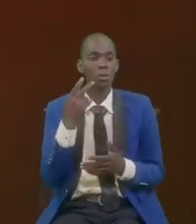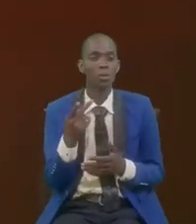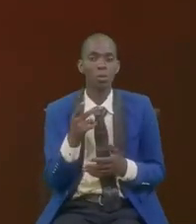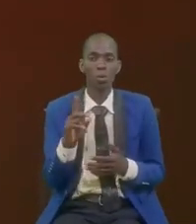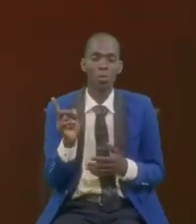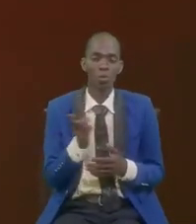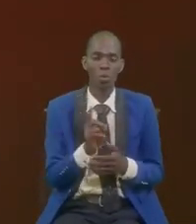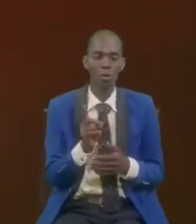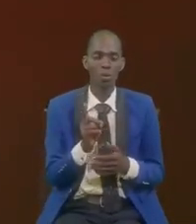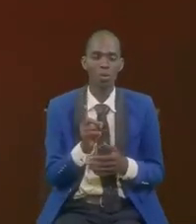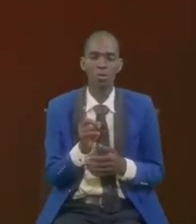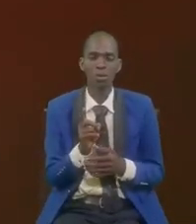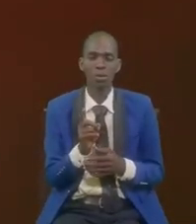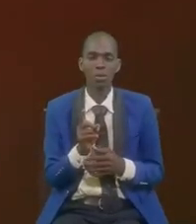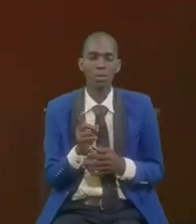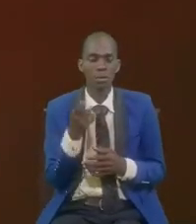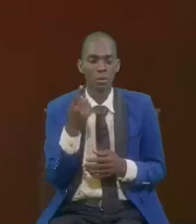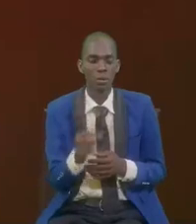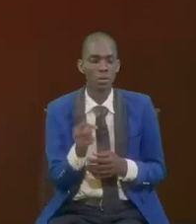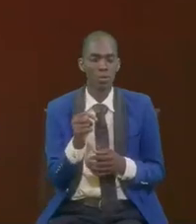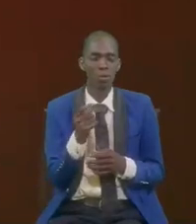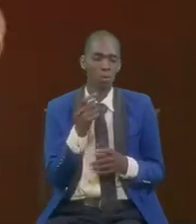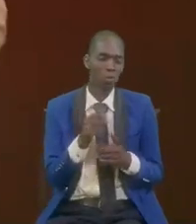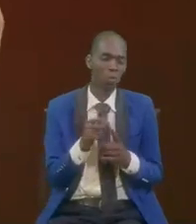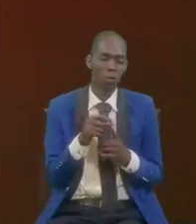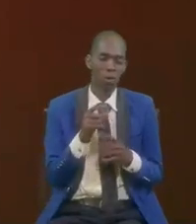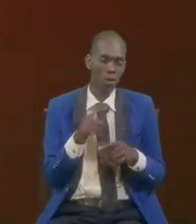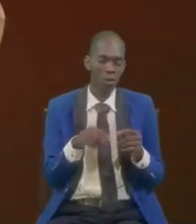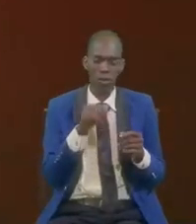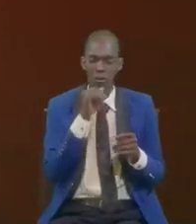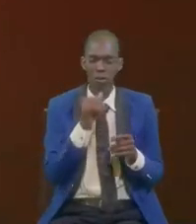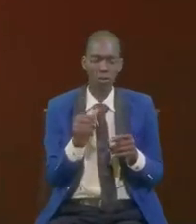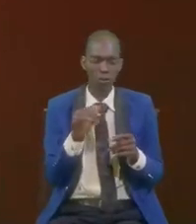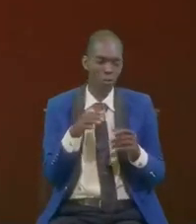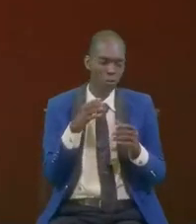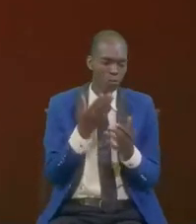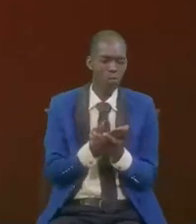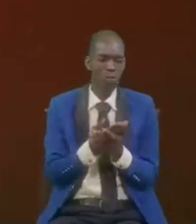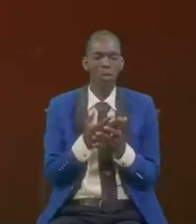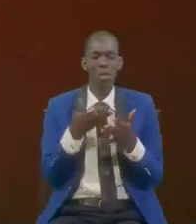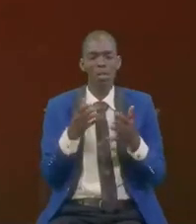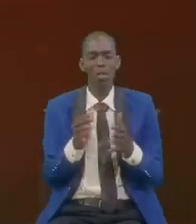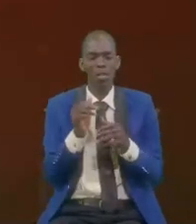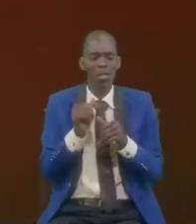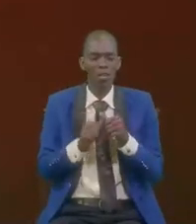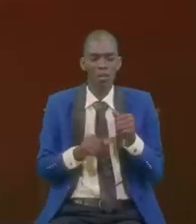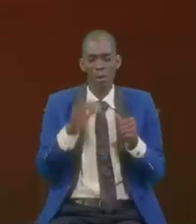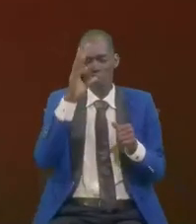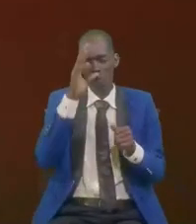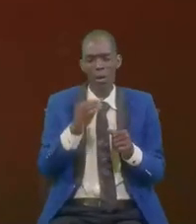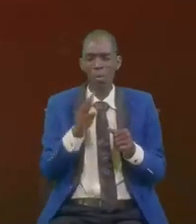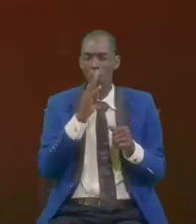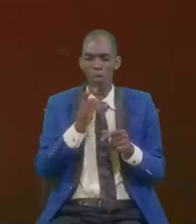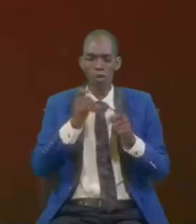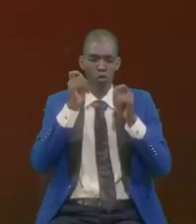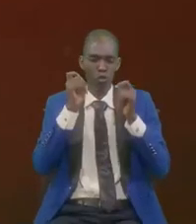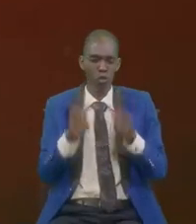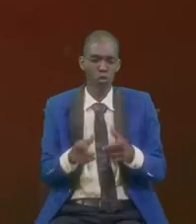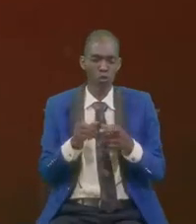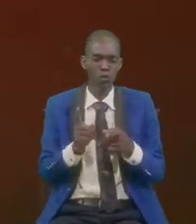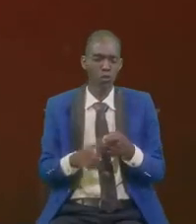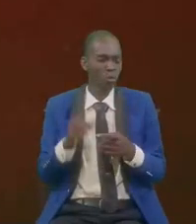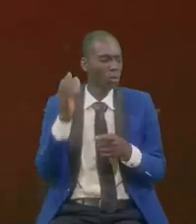individuellement conçu où la parole ne nous adresse pas. Non, cela s'adresse à tous. Ainsi que tout homme soit prompt